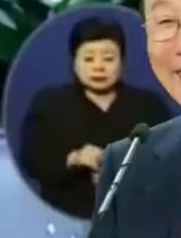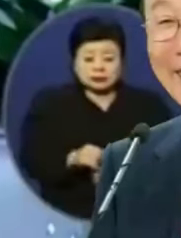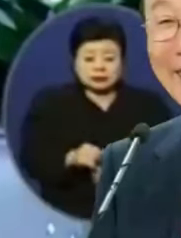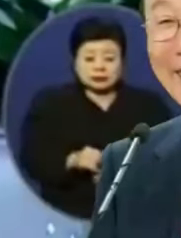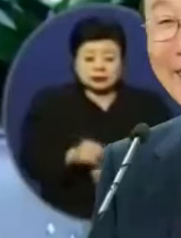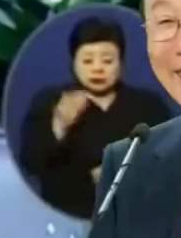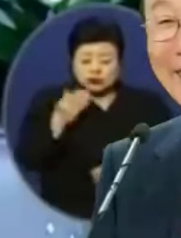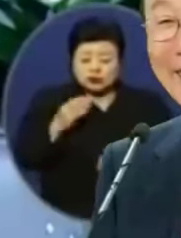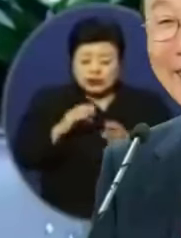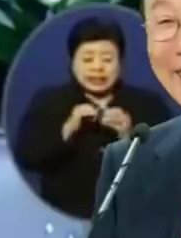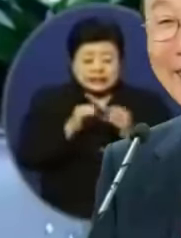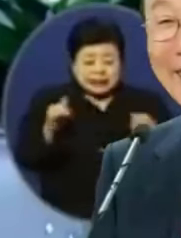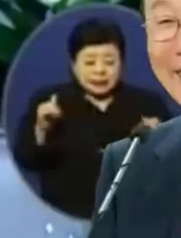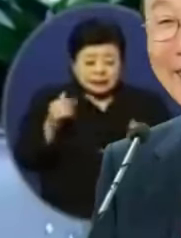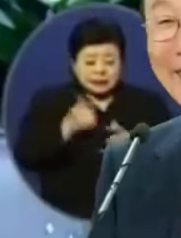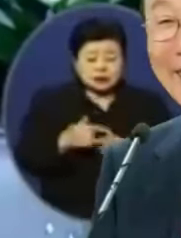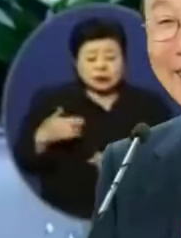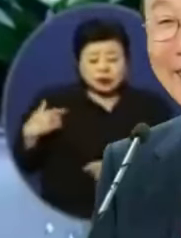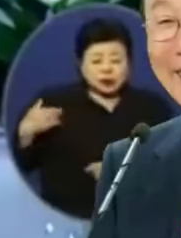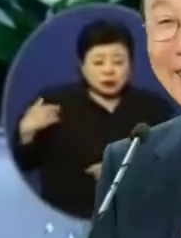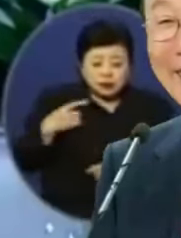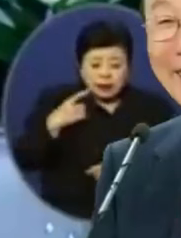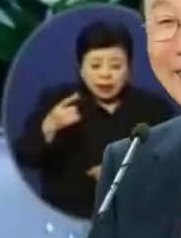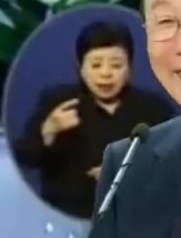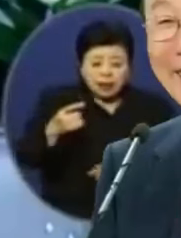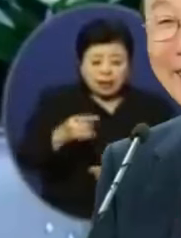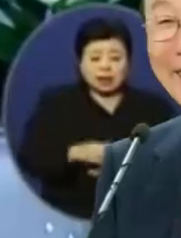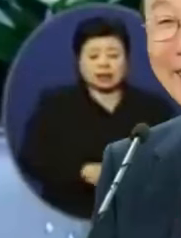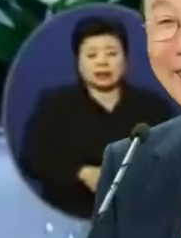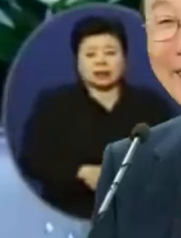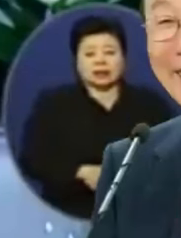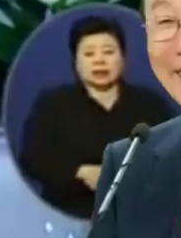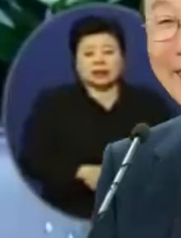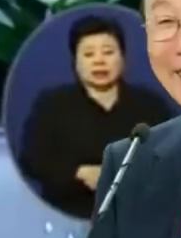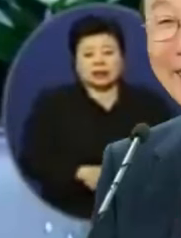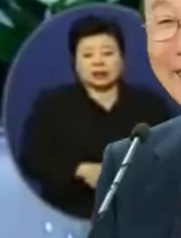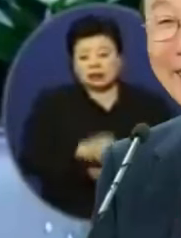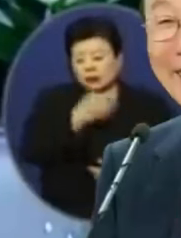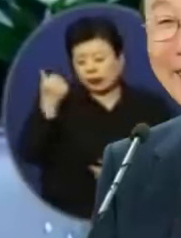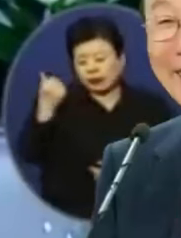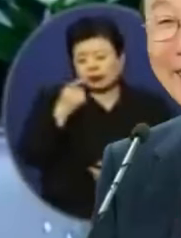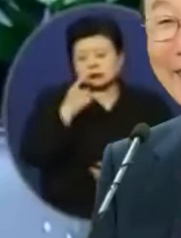유대인들이 다 예수님을 모른다고 등을 돌렸습니다.